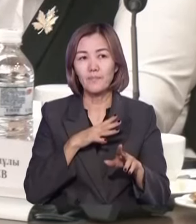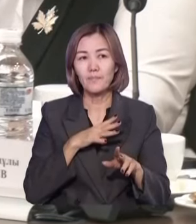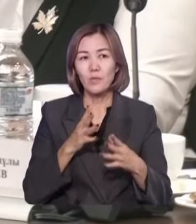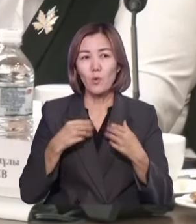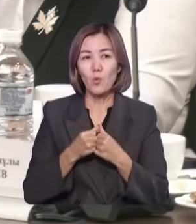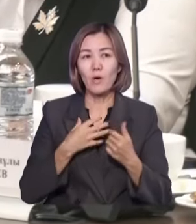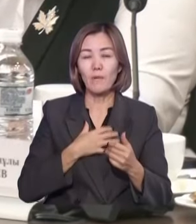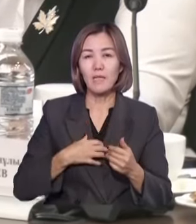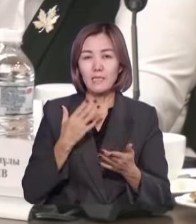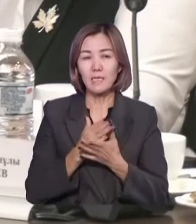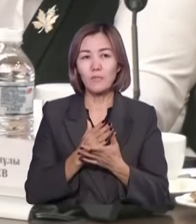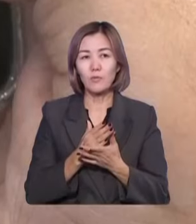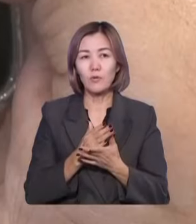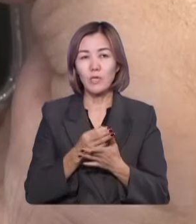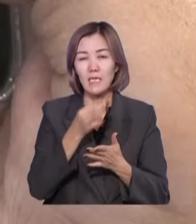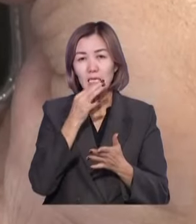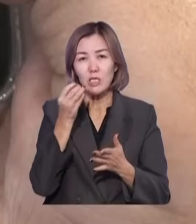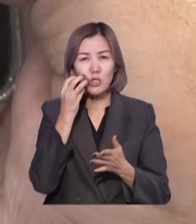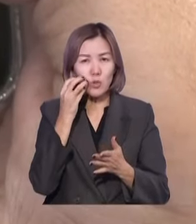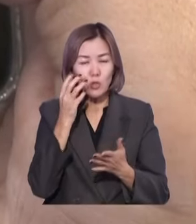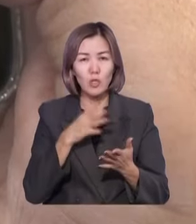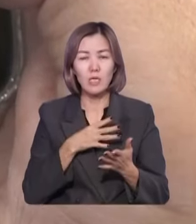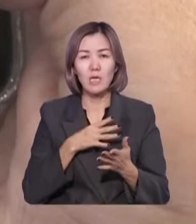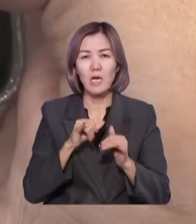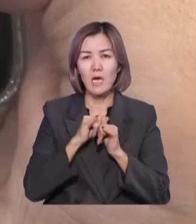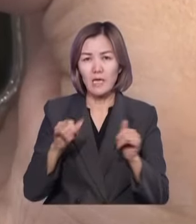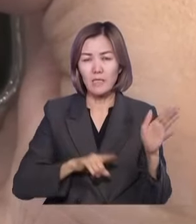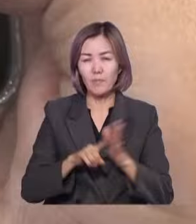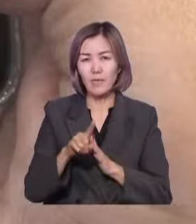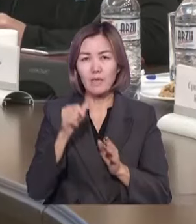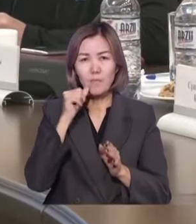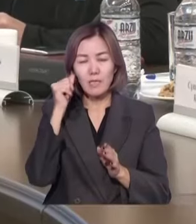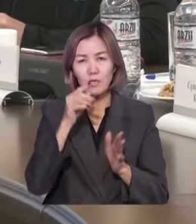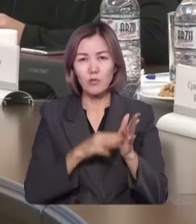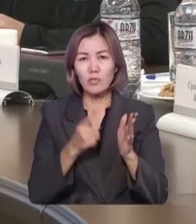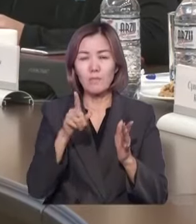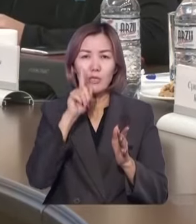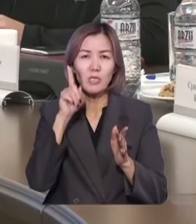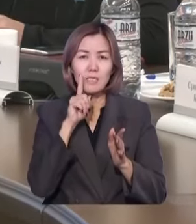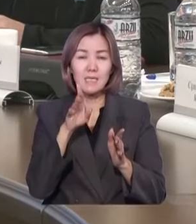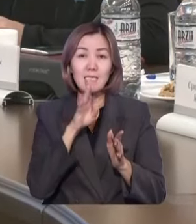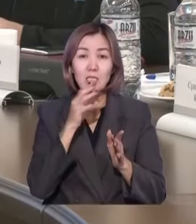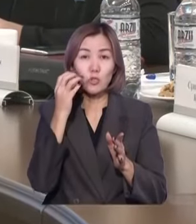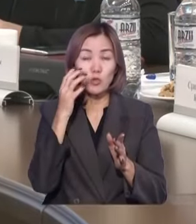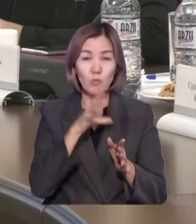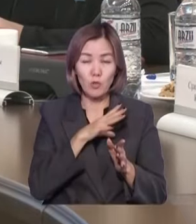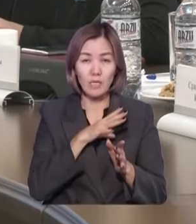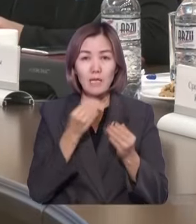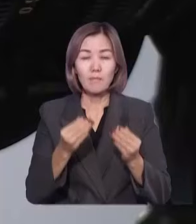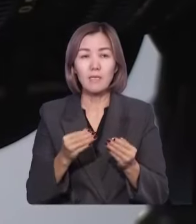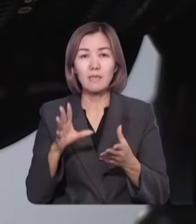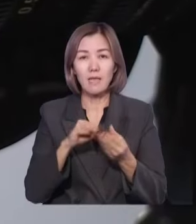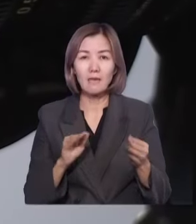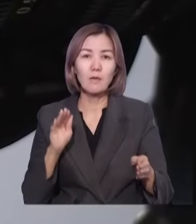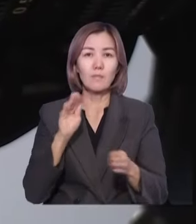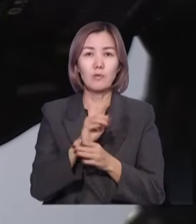қоғам алаңдатып тұр. Ерте жүктілік жыл санап артып барады. Былтыр аймақта 91 жас өспірім қыз жүкті болып еді, биыл